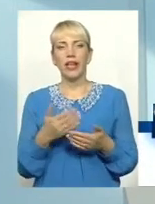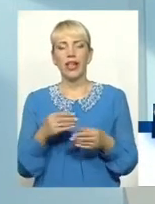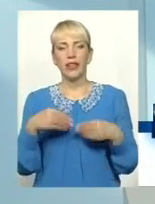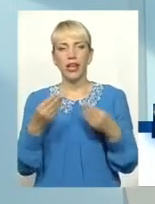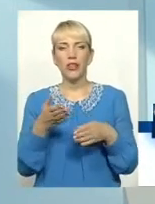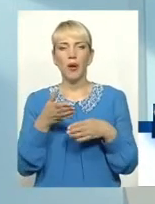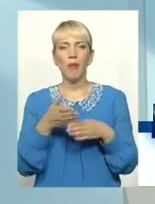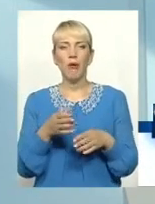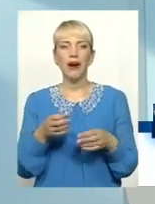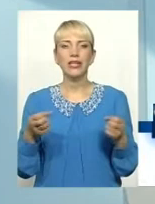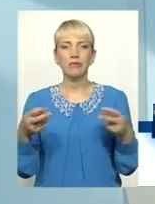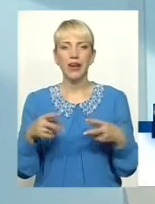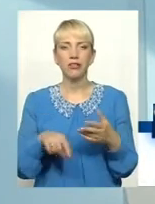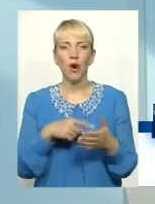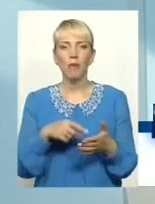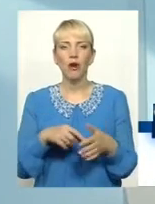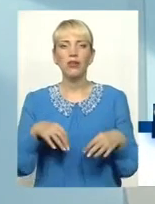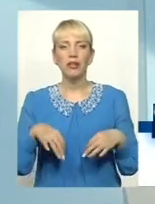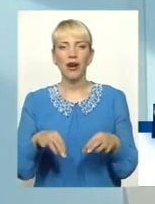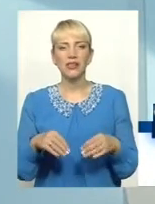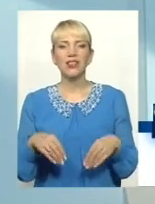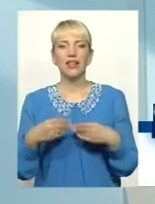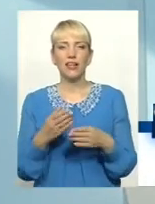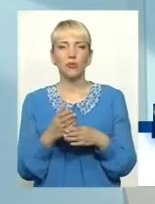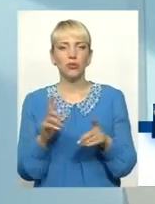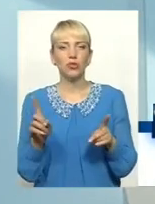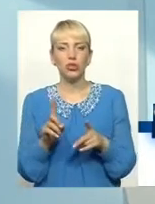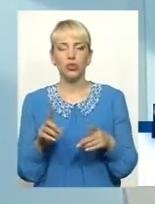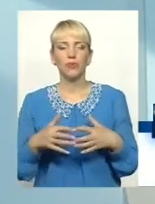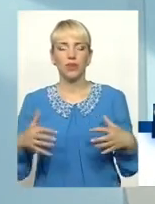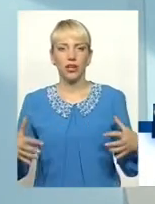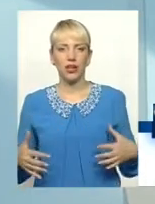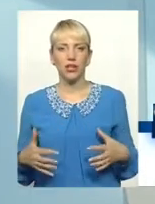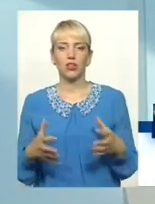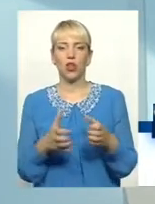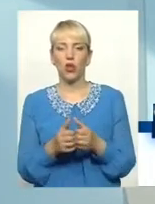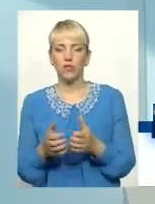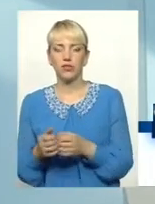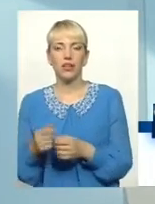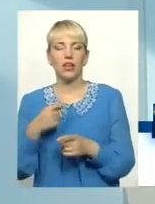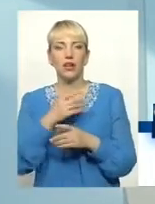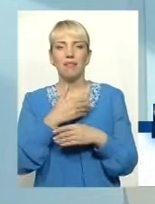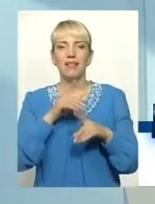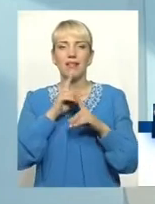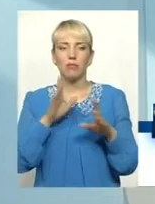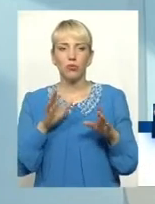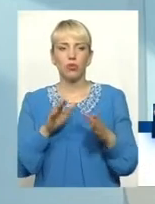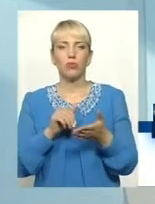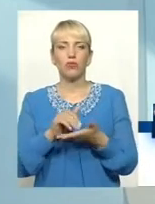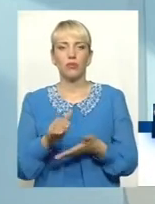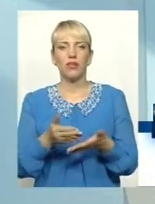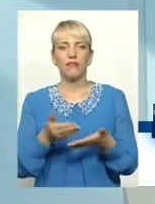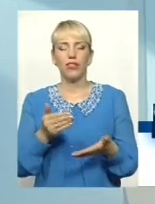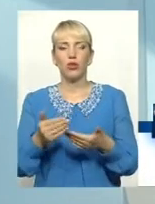того, щоб вони і утримували так само тварин. І ми не будемо відмовлятись від допомоги волонтерів,